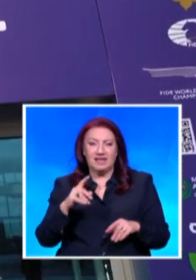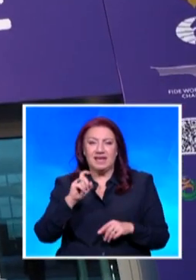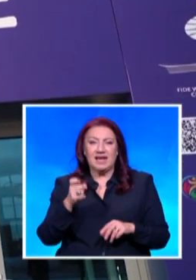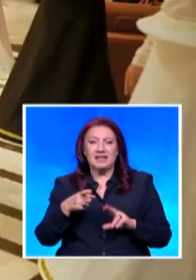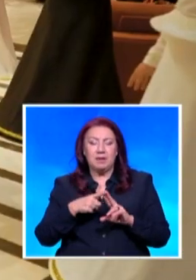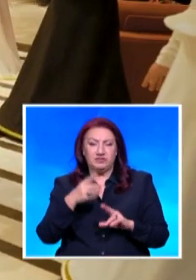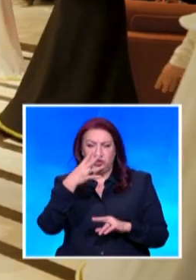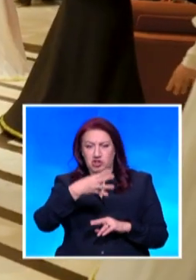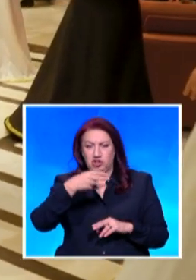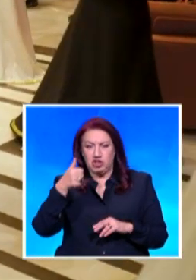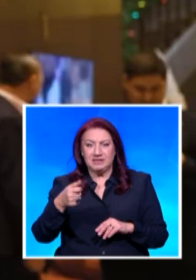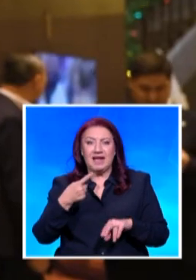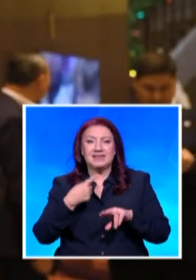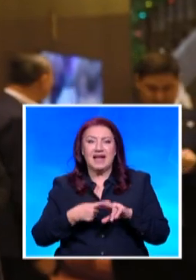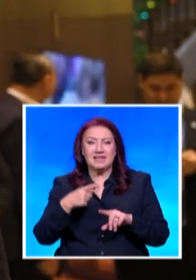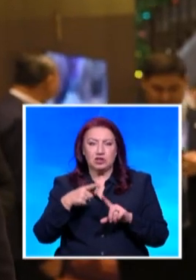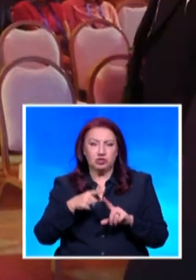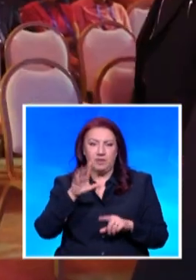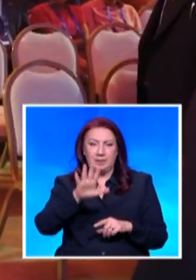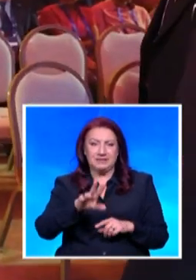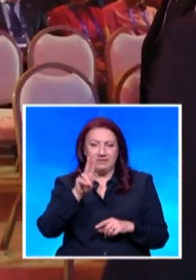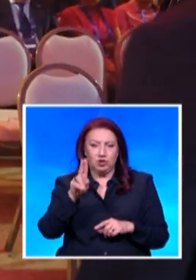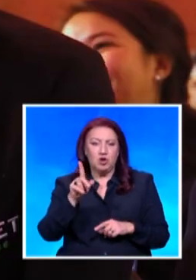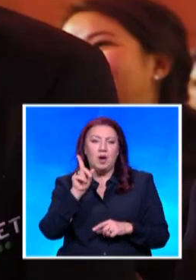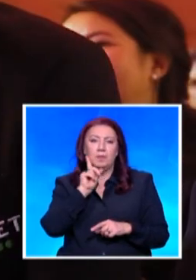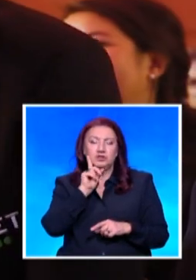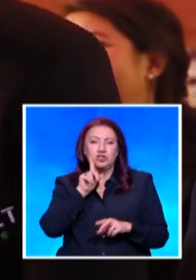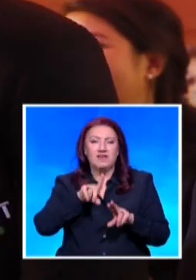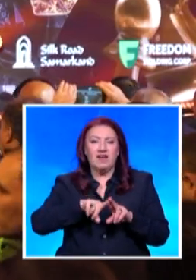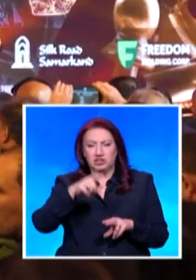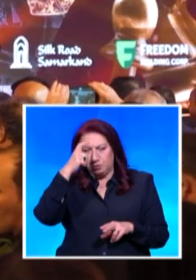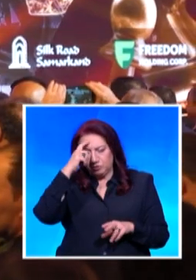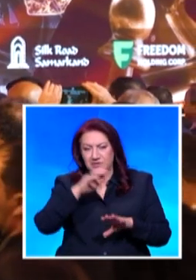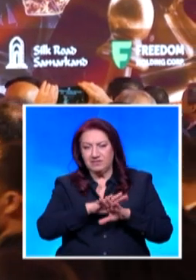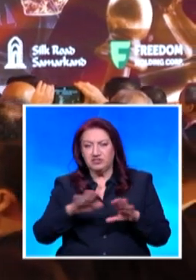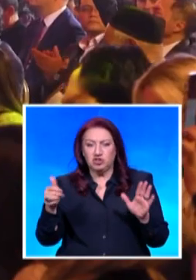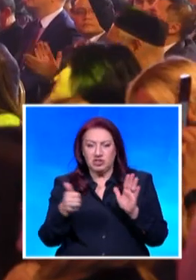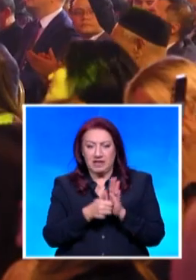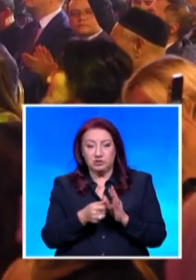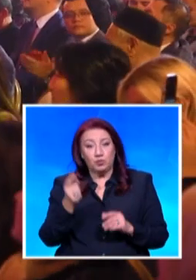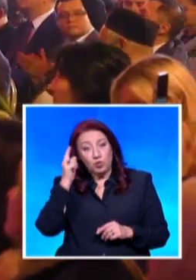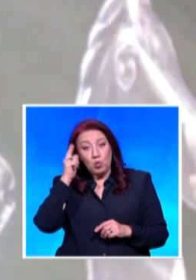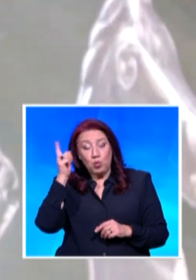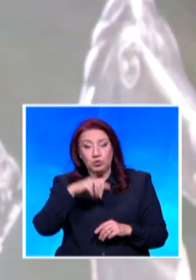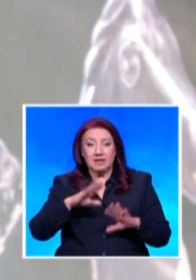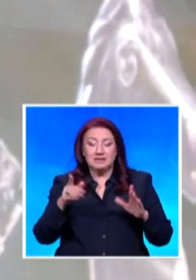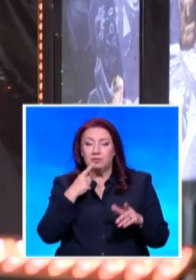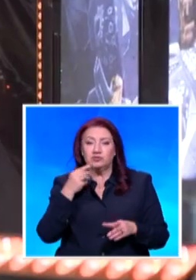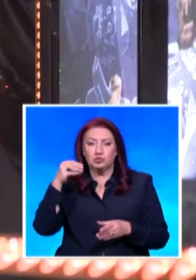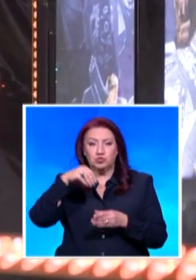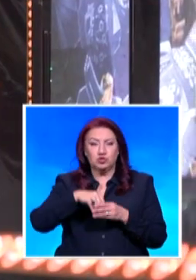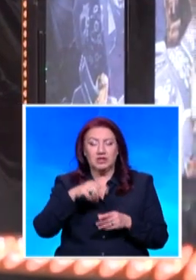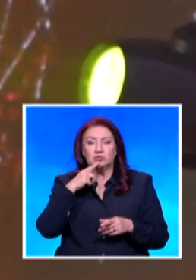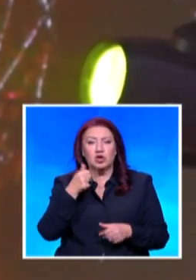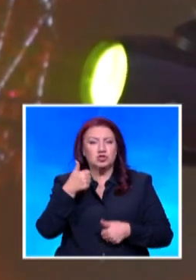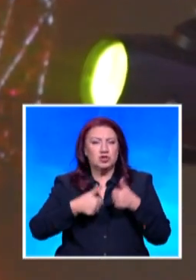Надя Тончева 52-та. При мъжете Иван Чепаринов завърши 16-ти. Утре българските шахматисти започват участието си в шампионата на Блиц.